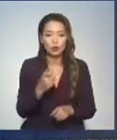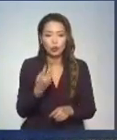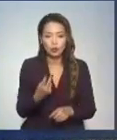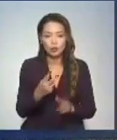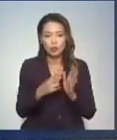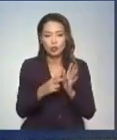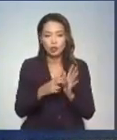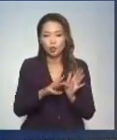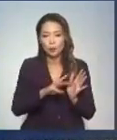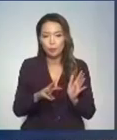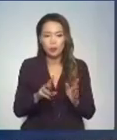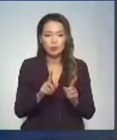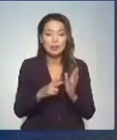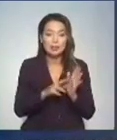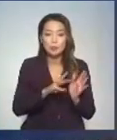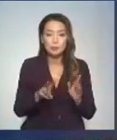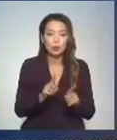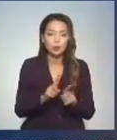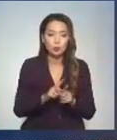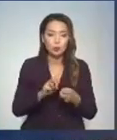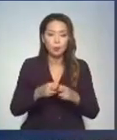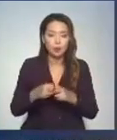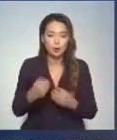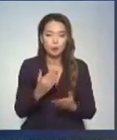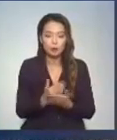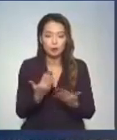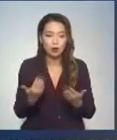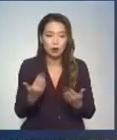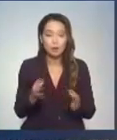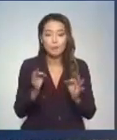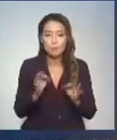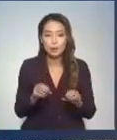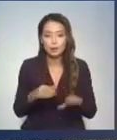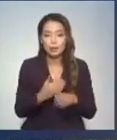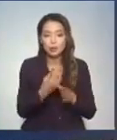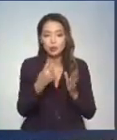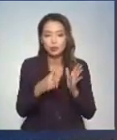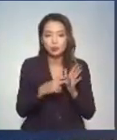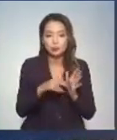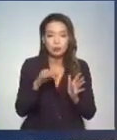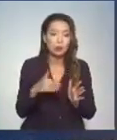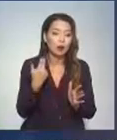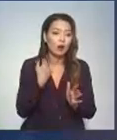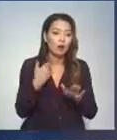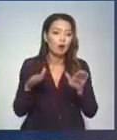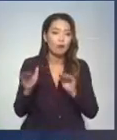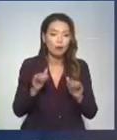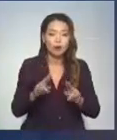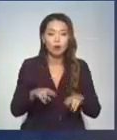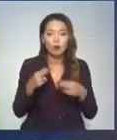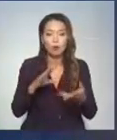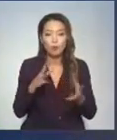миллион теңге сомасына проблемалық берешегін ішінара есептен шығару және 28 мың қарыз алушының қарызы